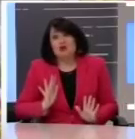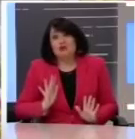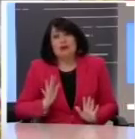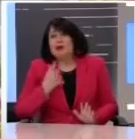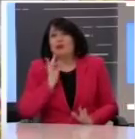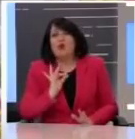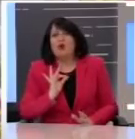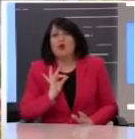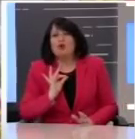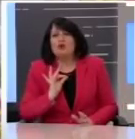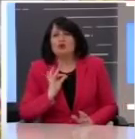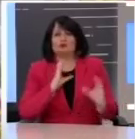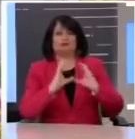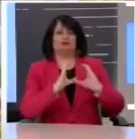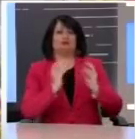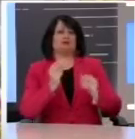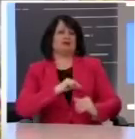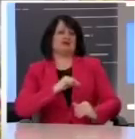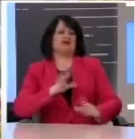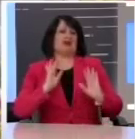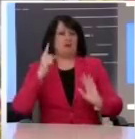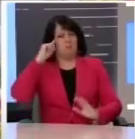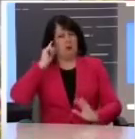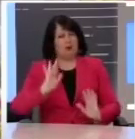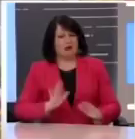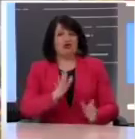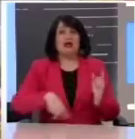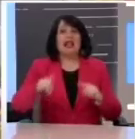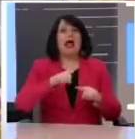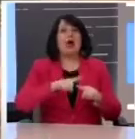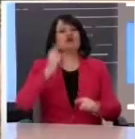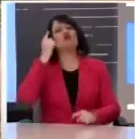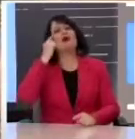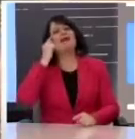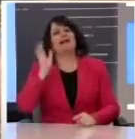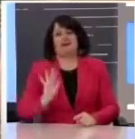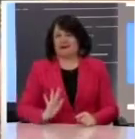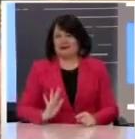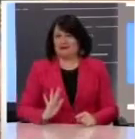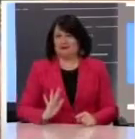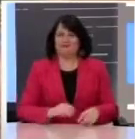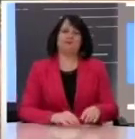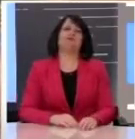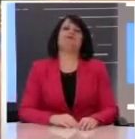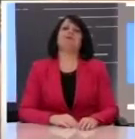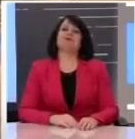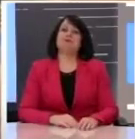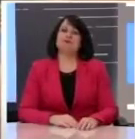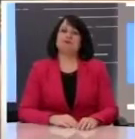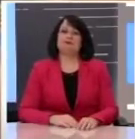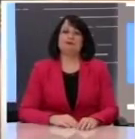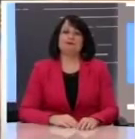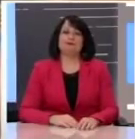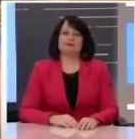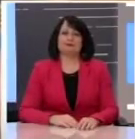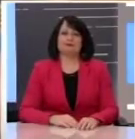κάνει για λόγους επικοινωνιακών σκοπιμοτήτων. Αλλά ο ελληνικός λαός αυτό το αναγνωρίζει. Σε ό,τι αφορά τώρα